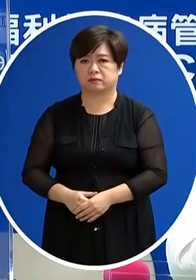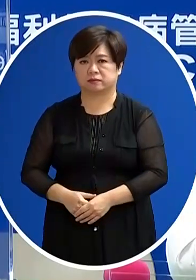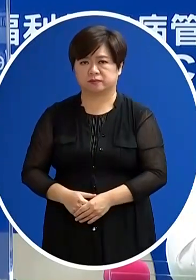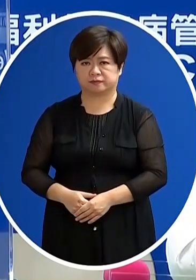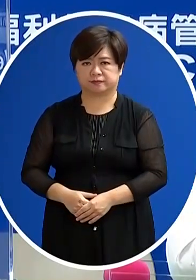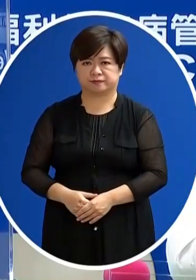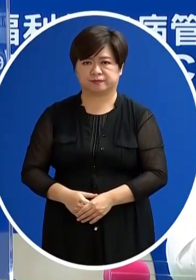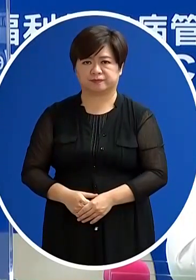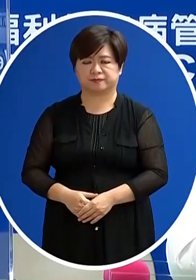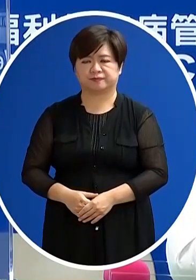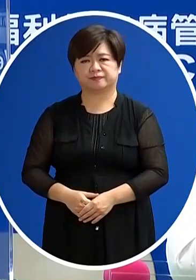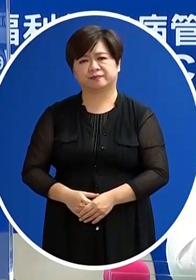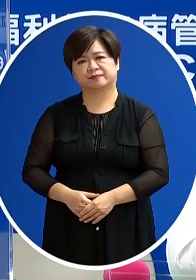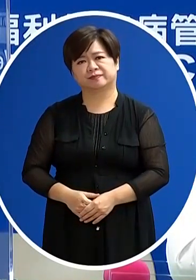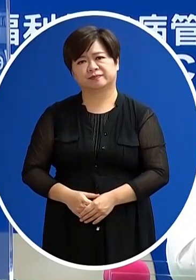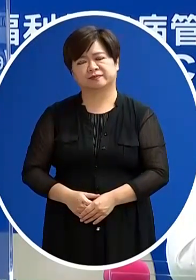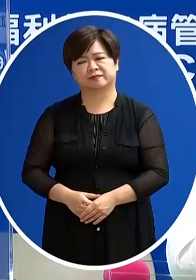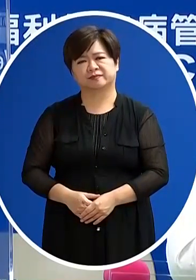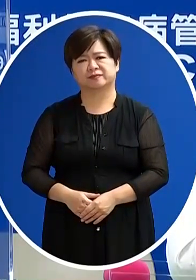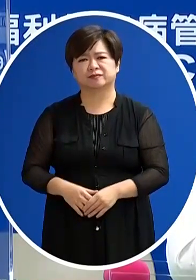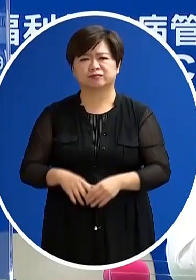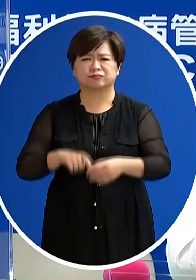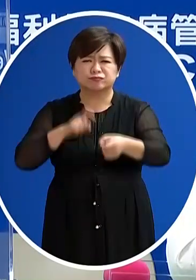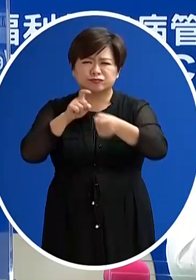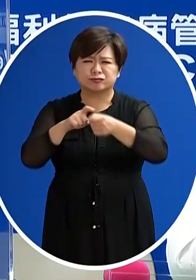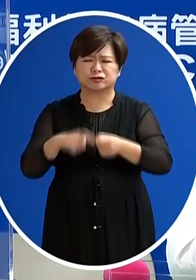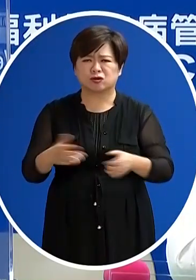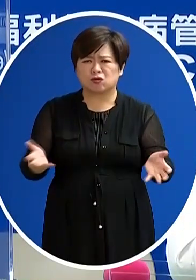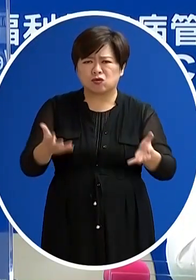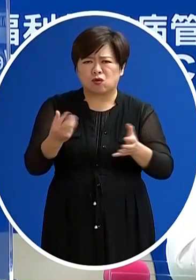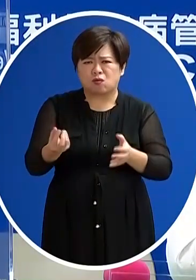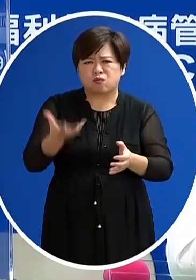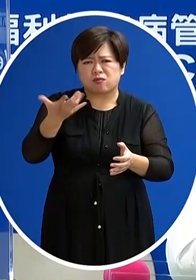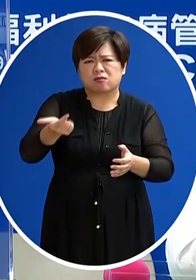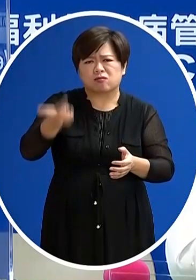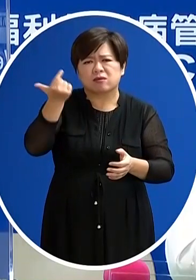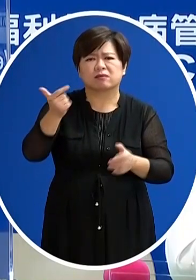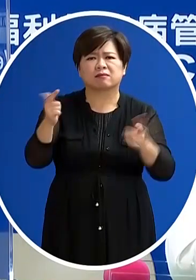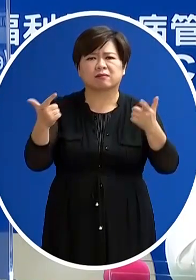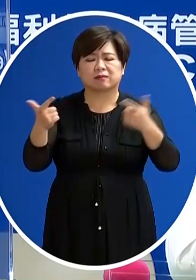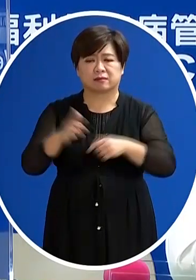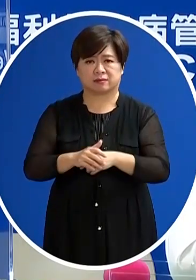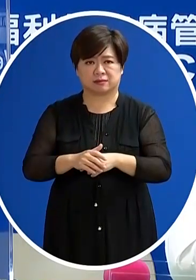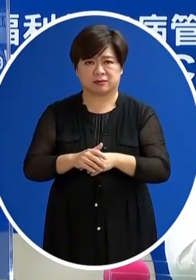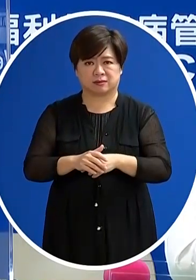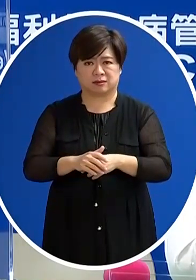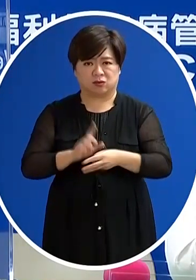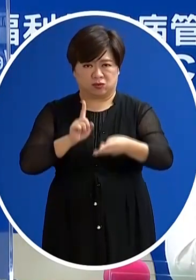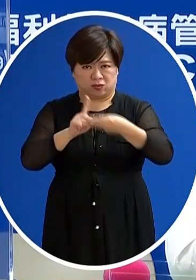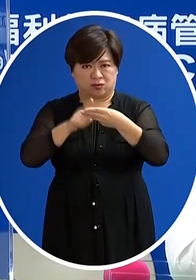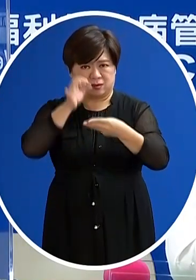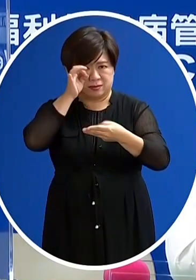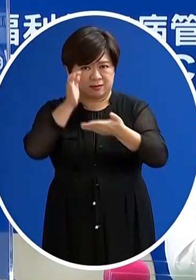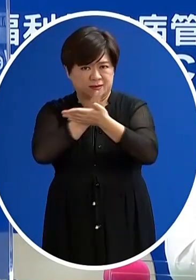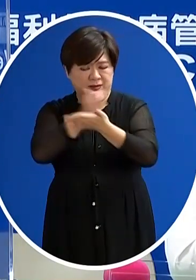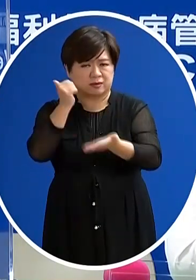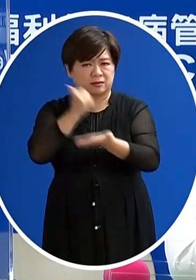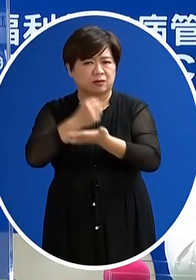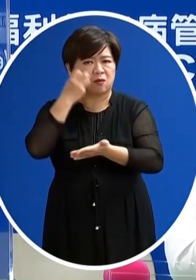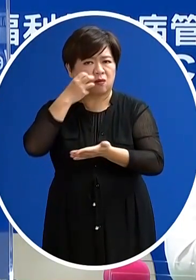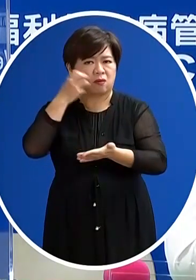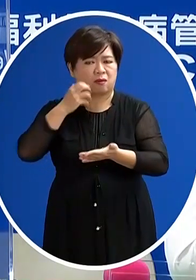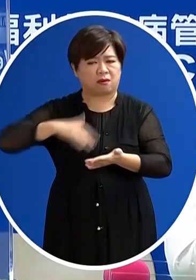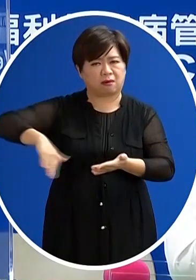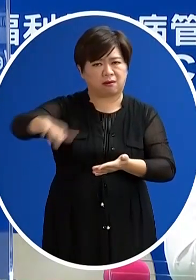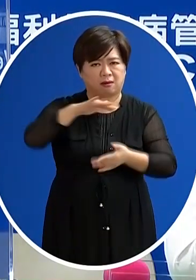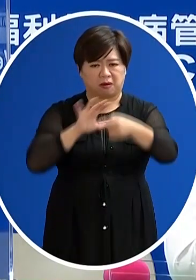第二当然不是为了要冲高打气嘛，主要就是说如果效果好要又能够增加涵盖率，